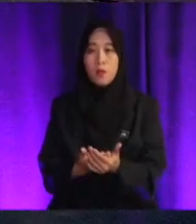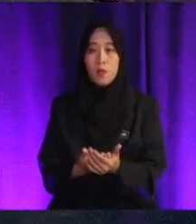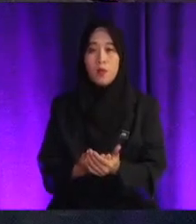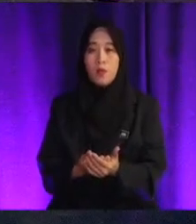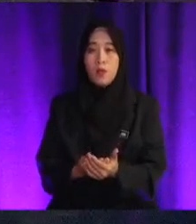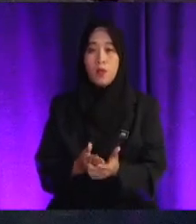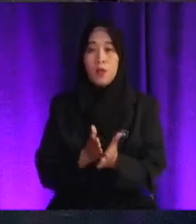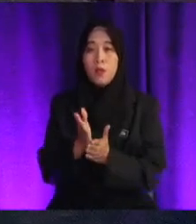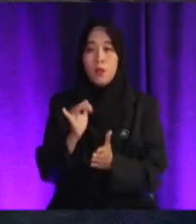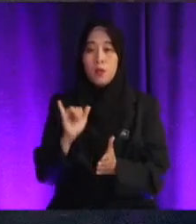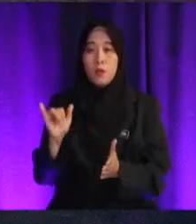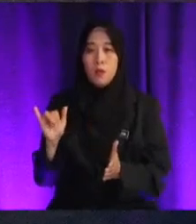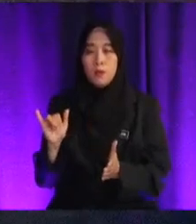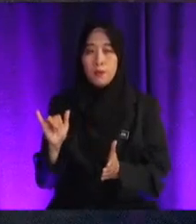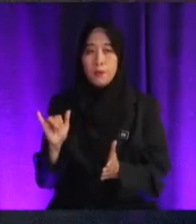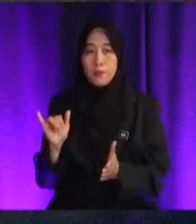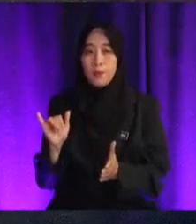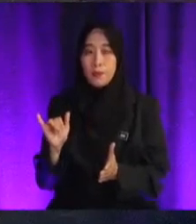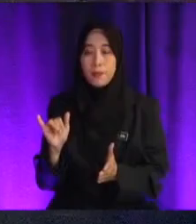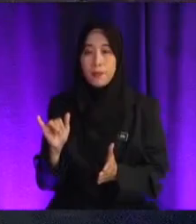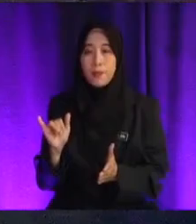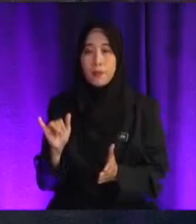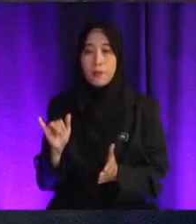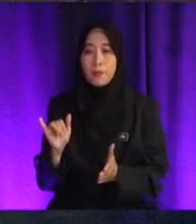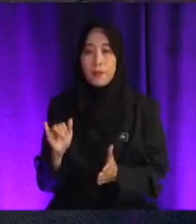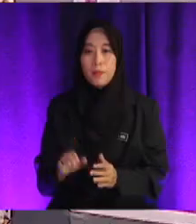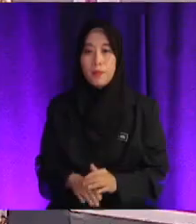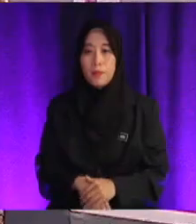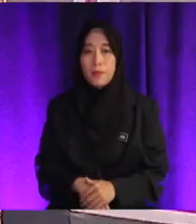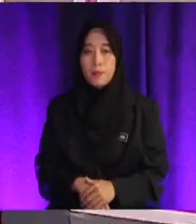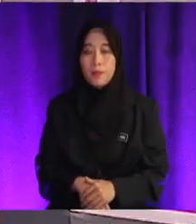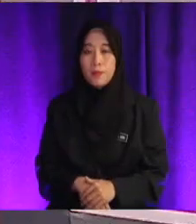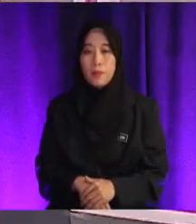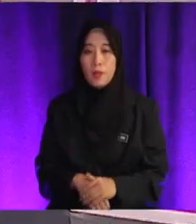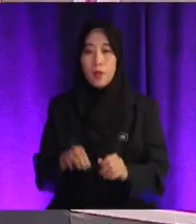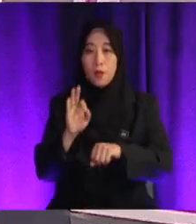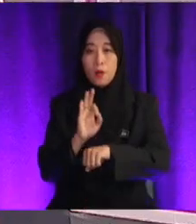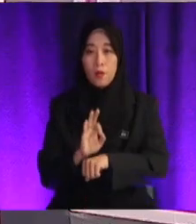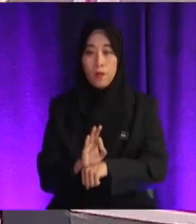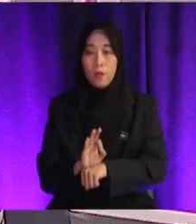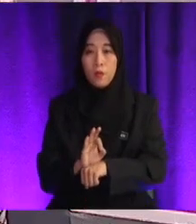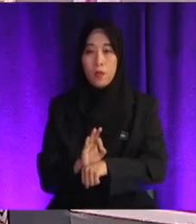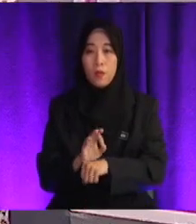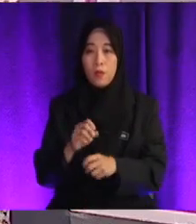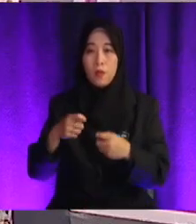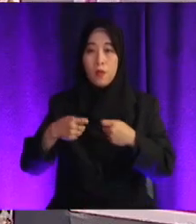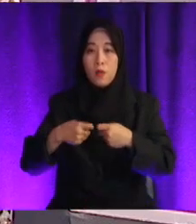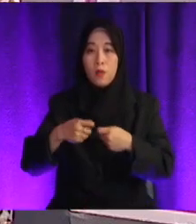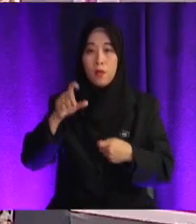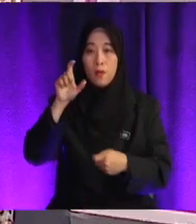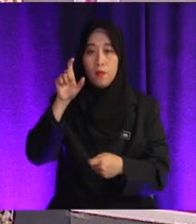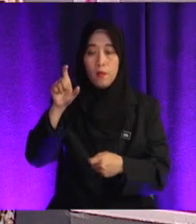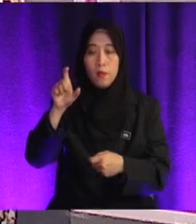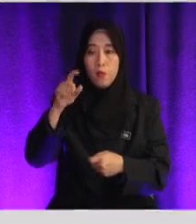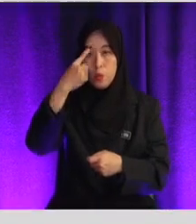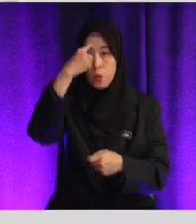Alright, seterusnya. Okey. So, dekat sini fungsi fuse kalau ikut ayat yang betul lah